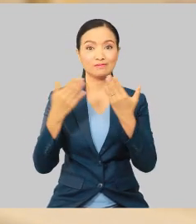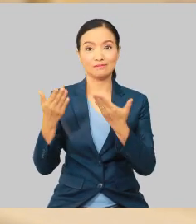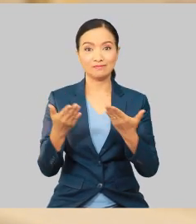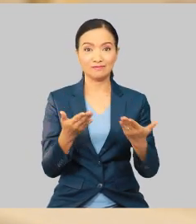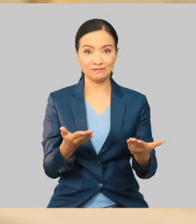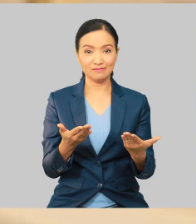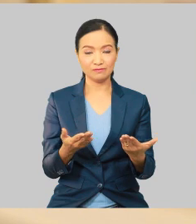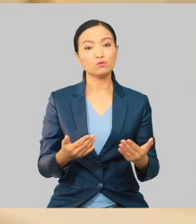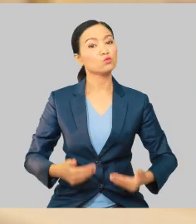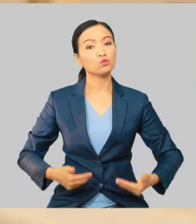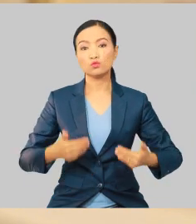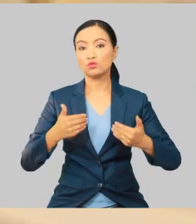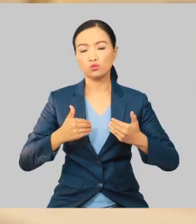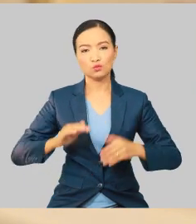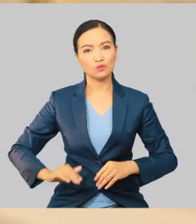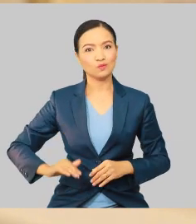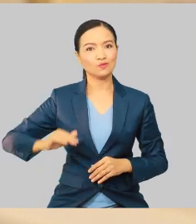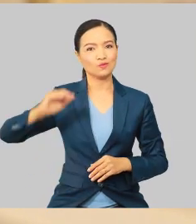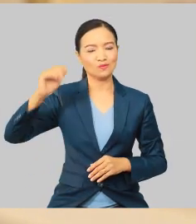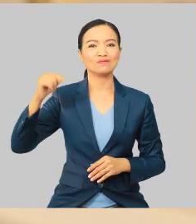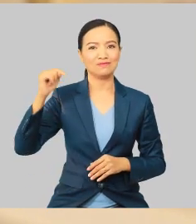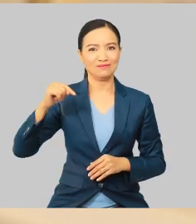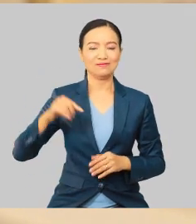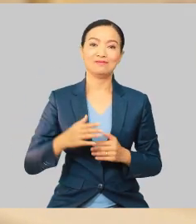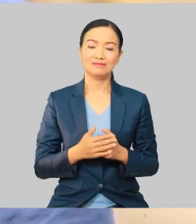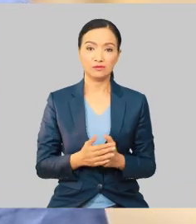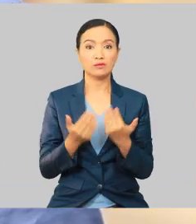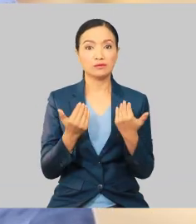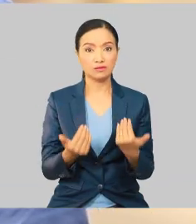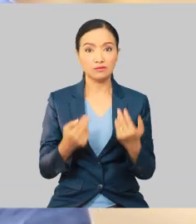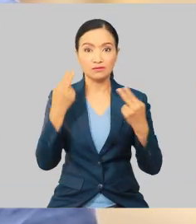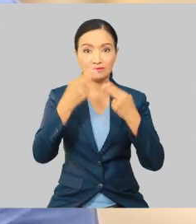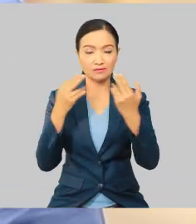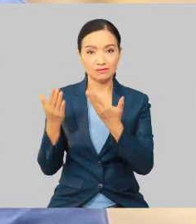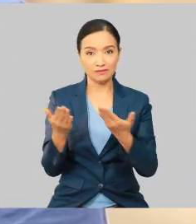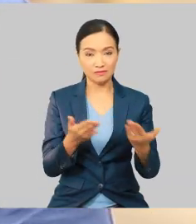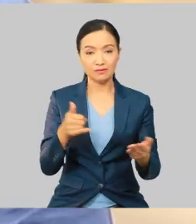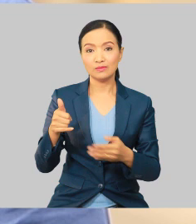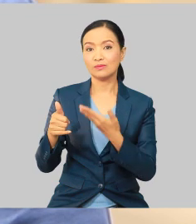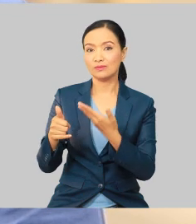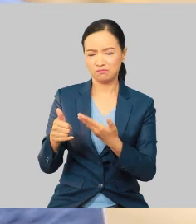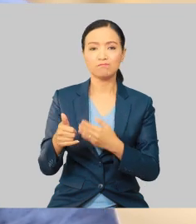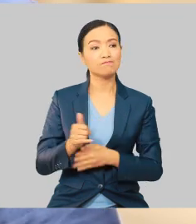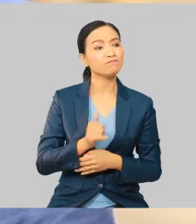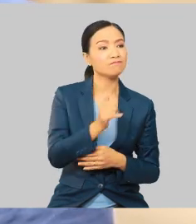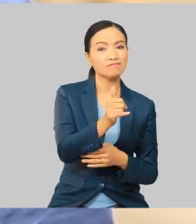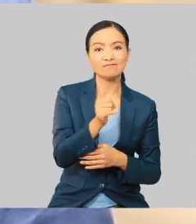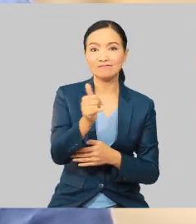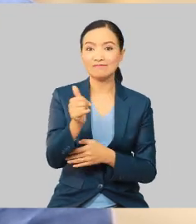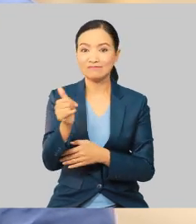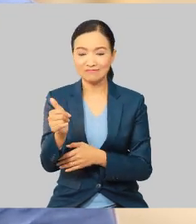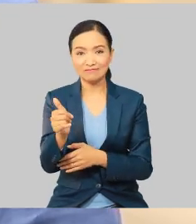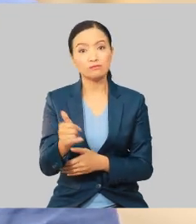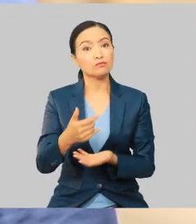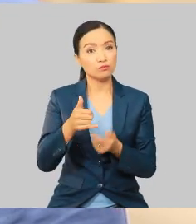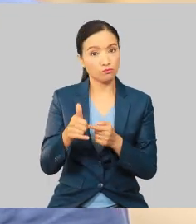ขกรับเชิญของเราใช้ชีวิตเติบโตอยู่ที่นี่นะครับปัจจุบันนะครับแขกรับเชิญของเราคนนี้เป็นนักเดินทาง